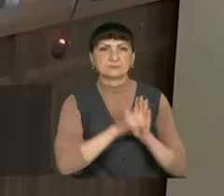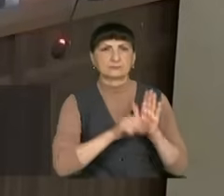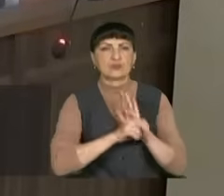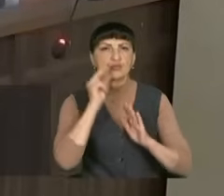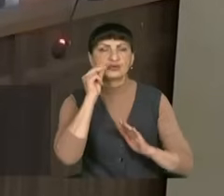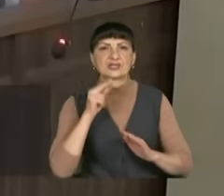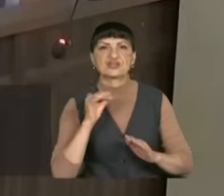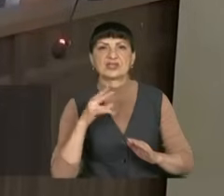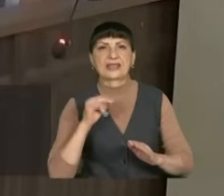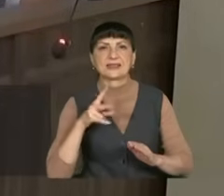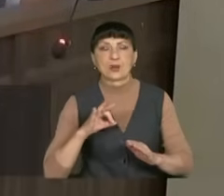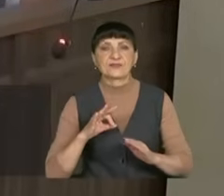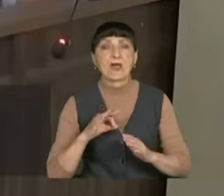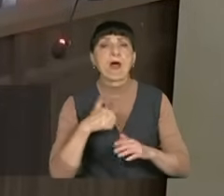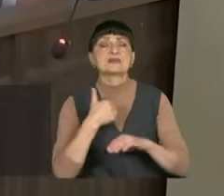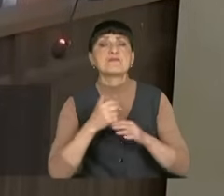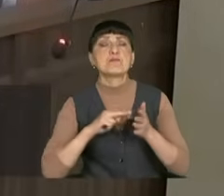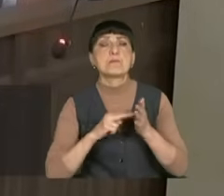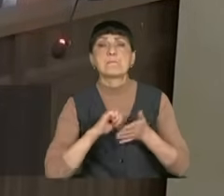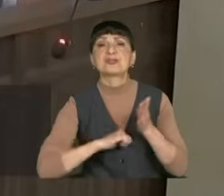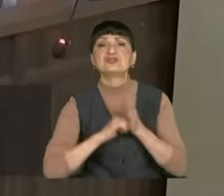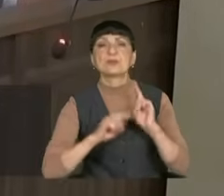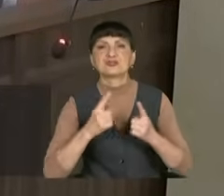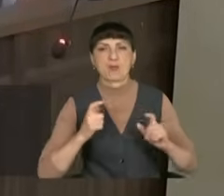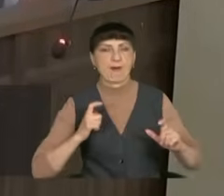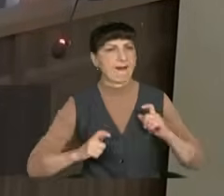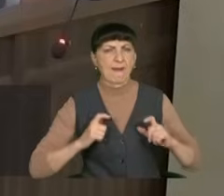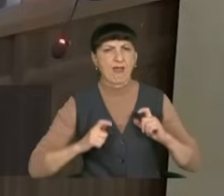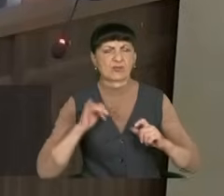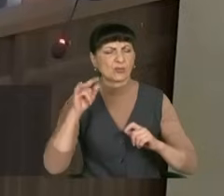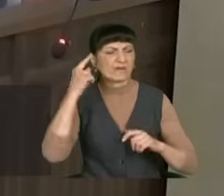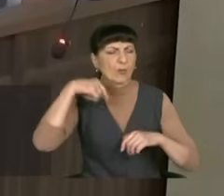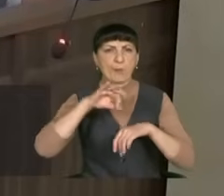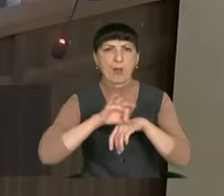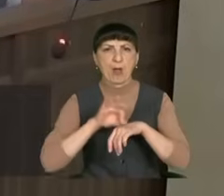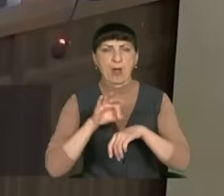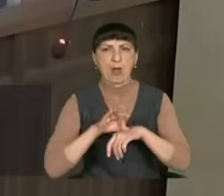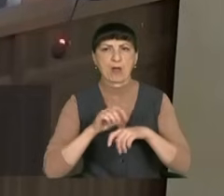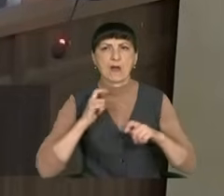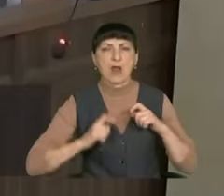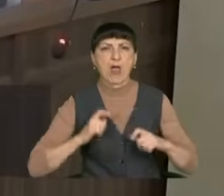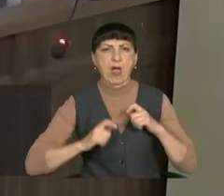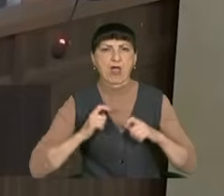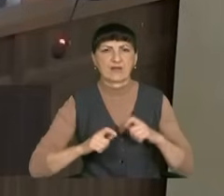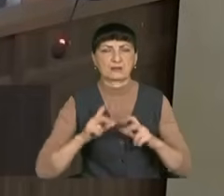Основным мотивом этого убийства была ревность. Ревность патологическая, ревность